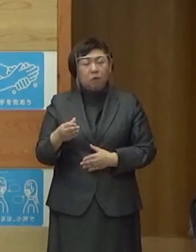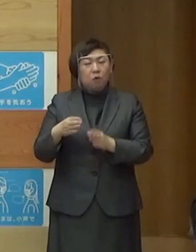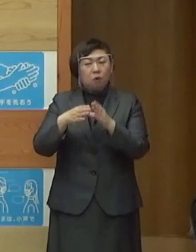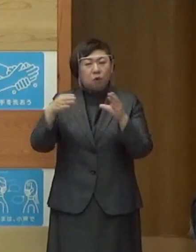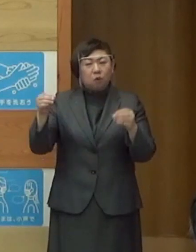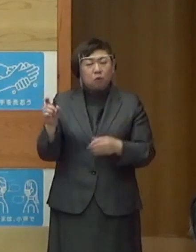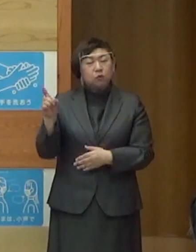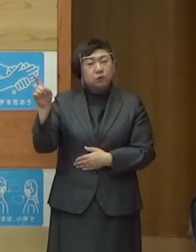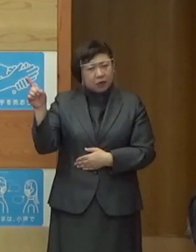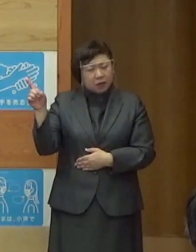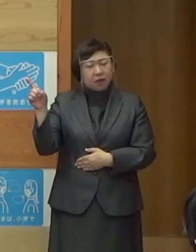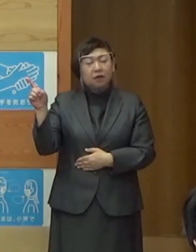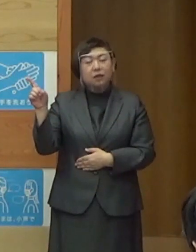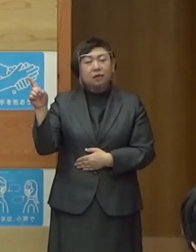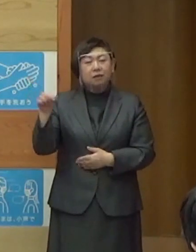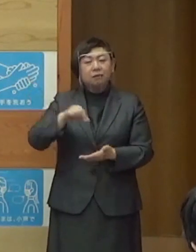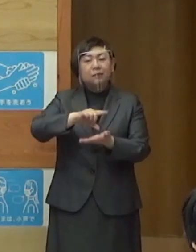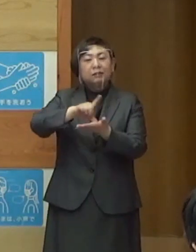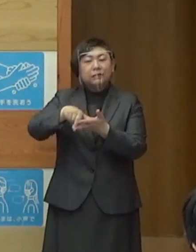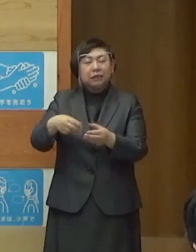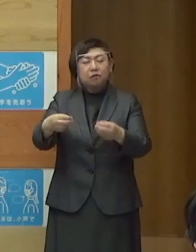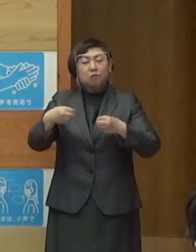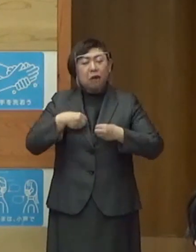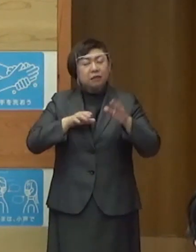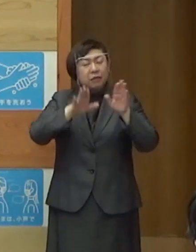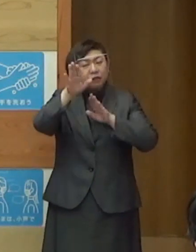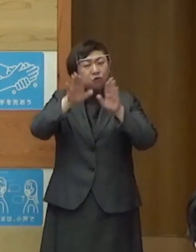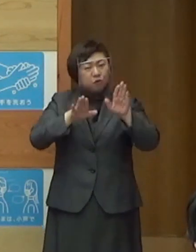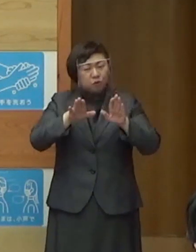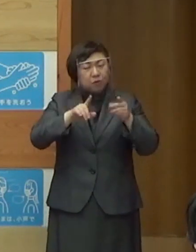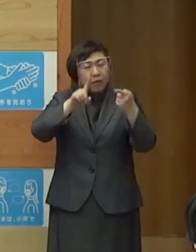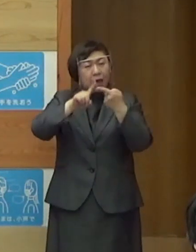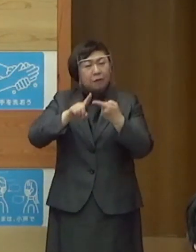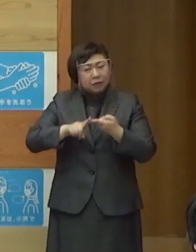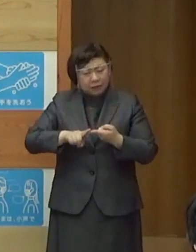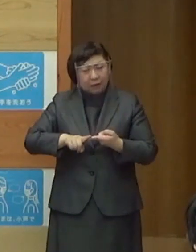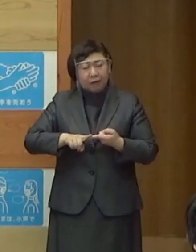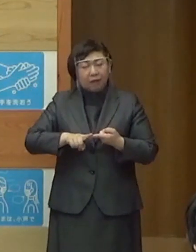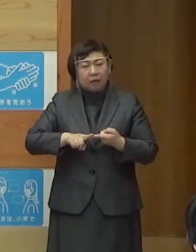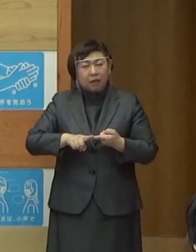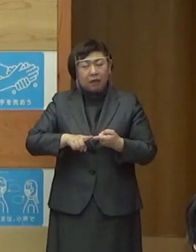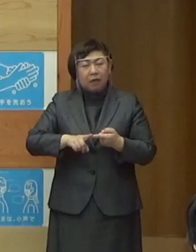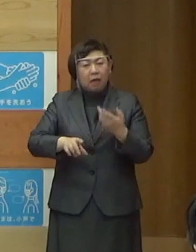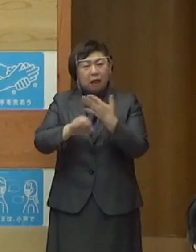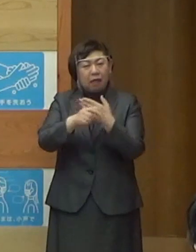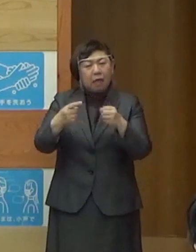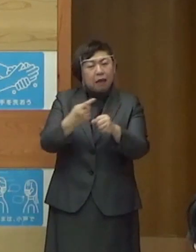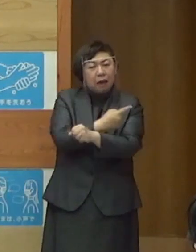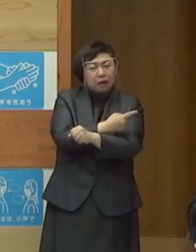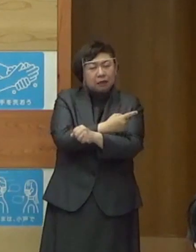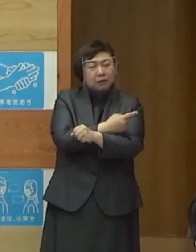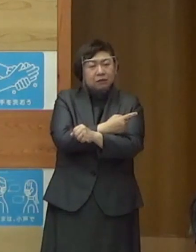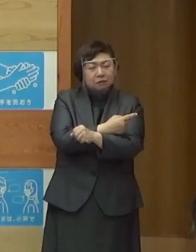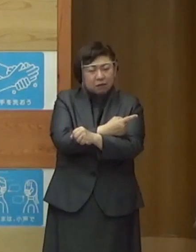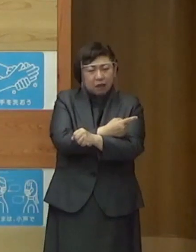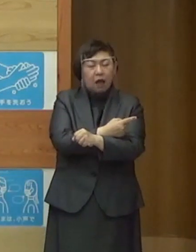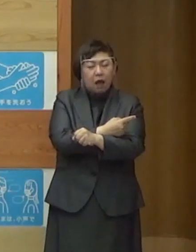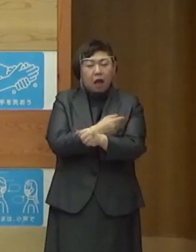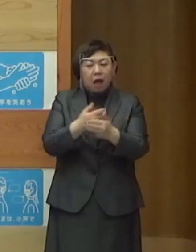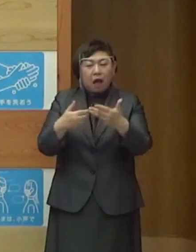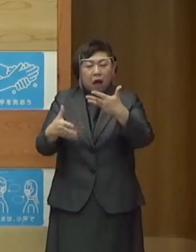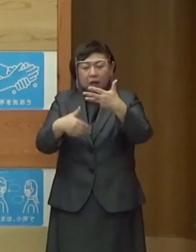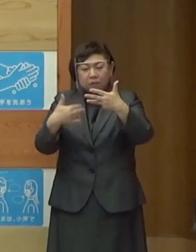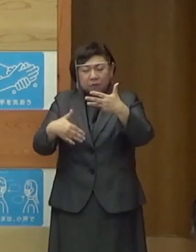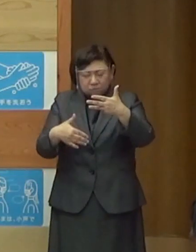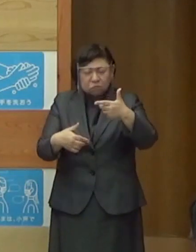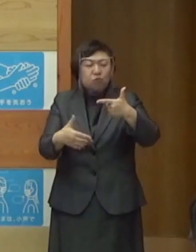の方が地域の感染状況などによって、例外的に6ヶ月以上での接